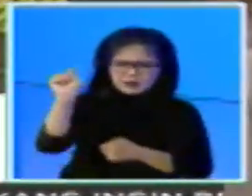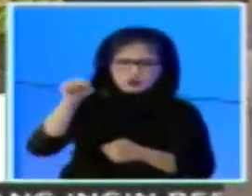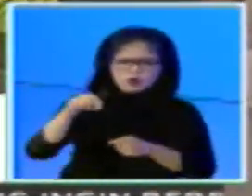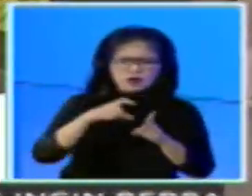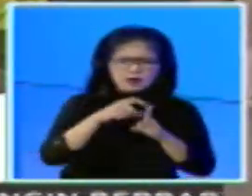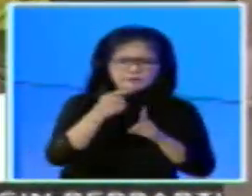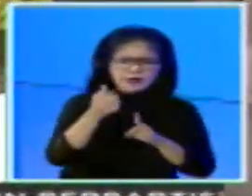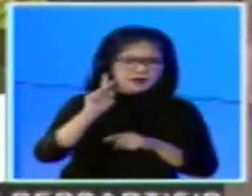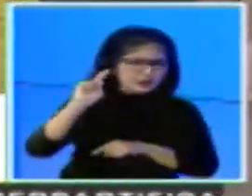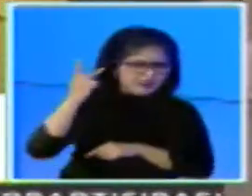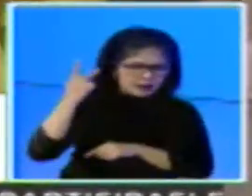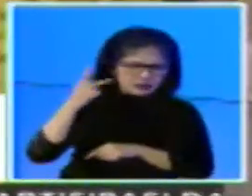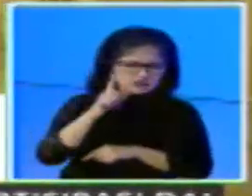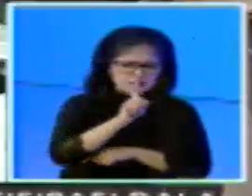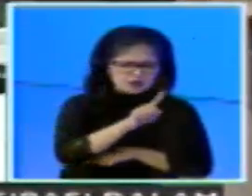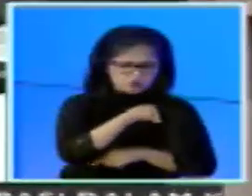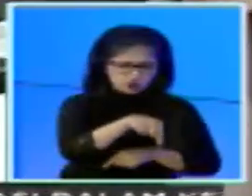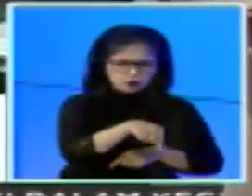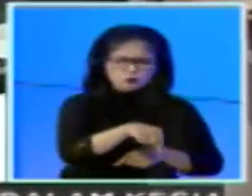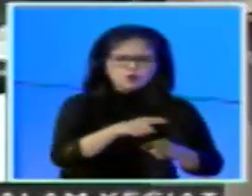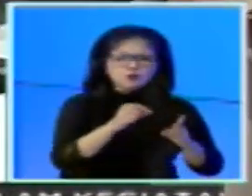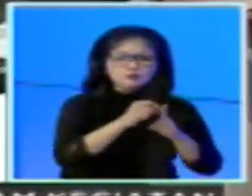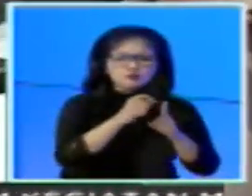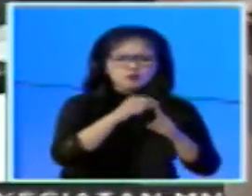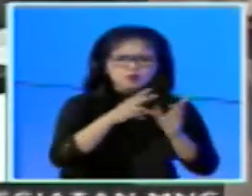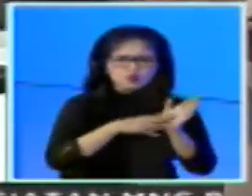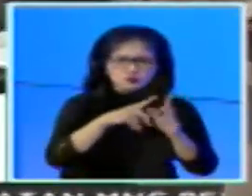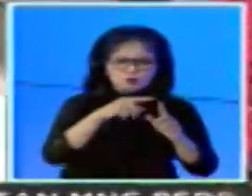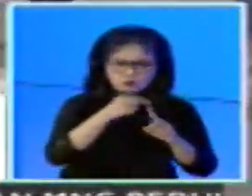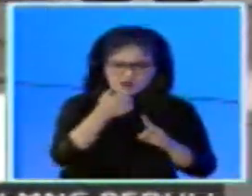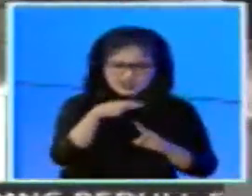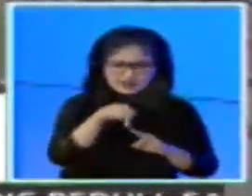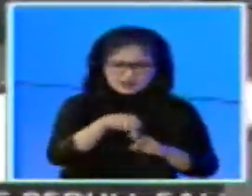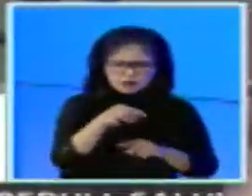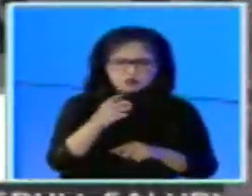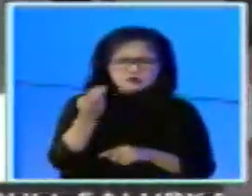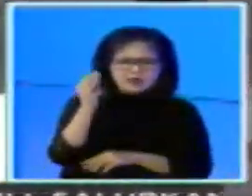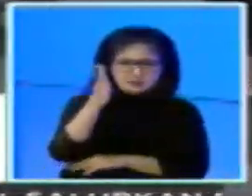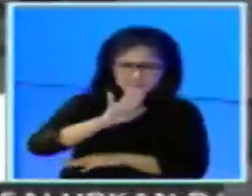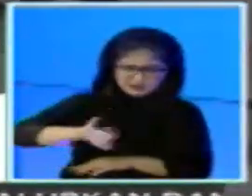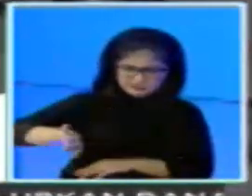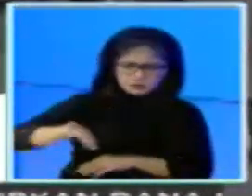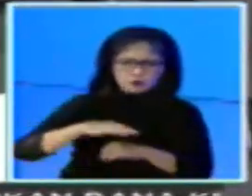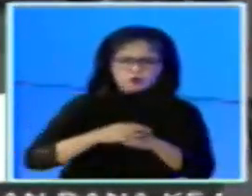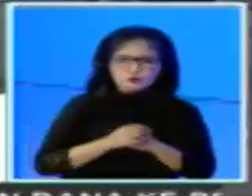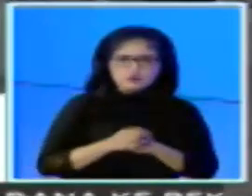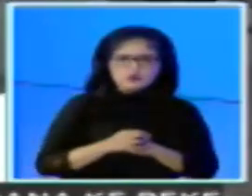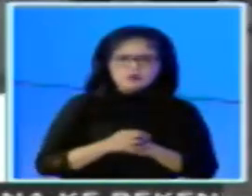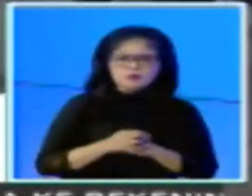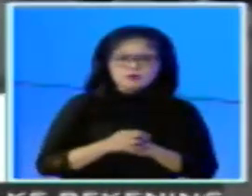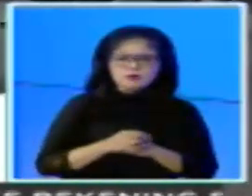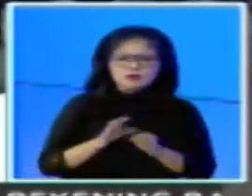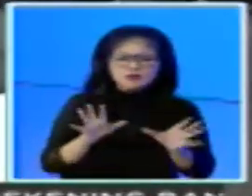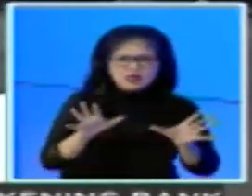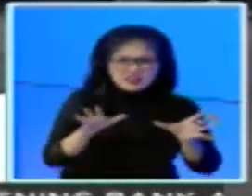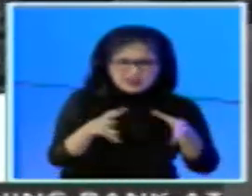Salah satunya di kawasan Petamburan, Jakarta Barat. Selain Petamburan, Sudin Bina Marga menyebar 150 pasukan oranye di beberapa titik di